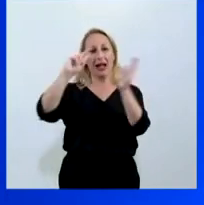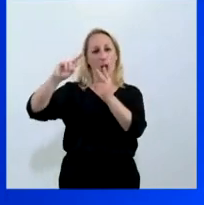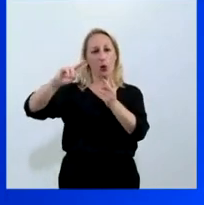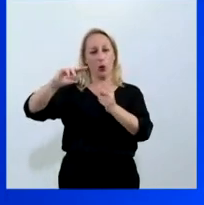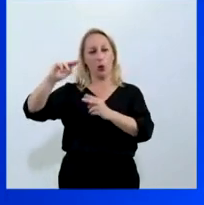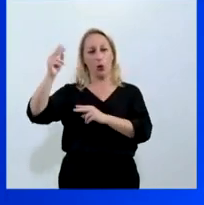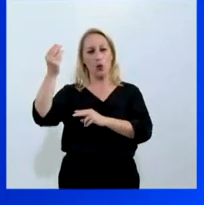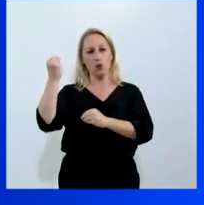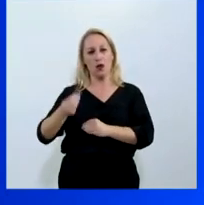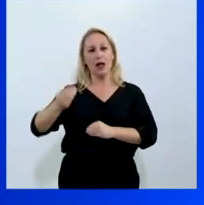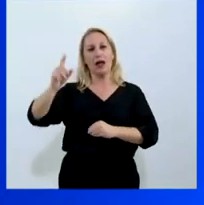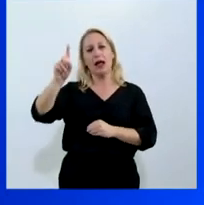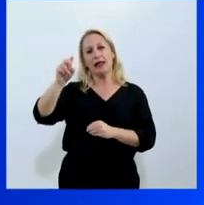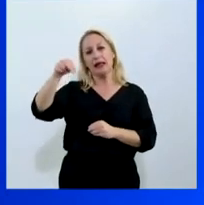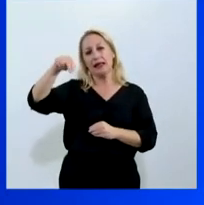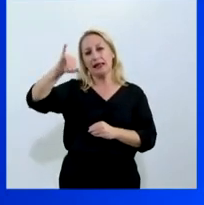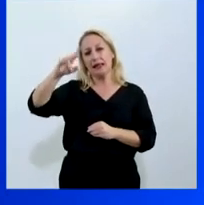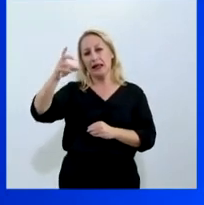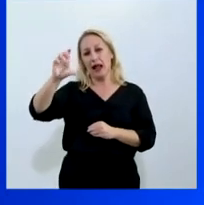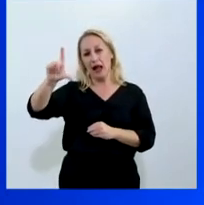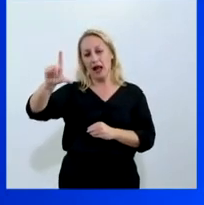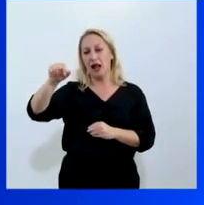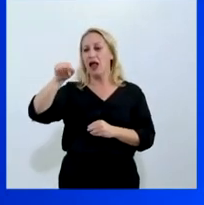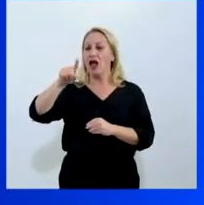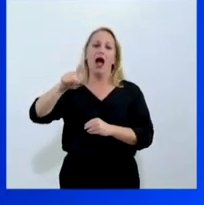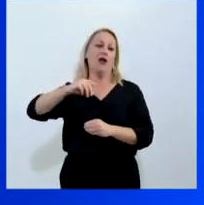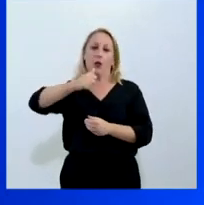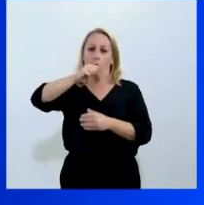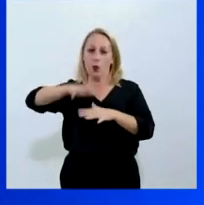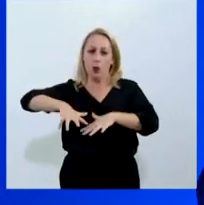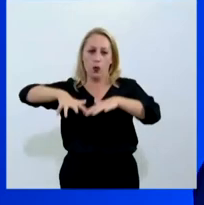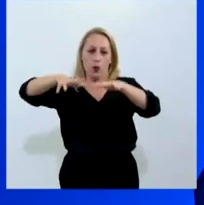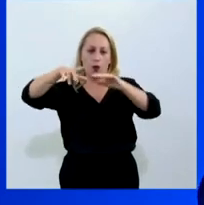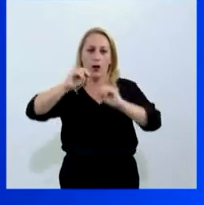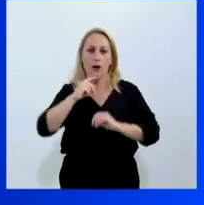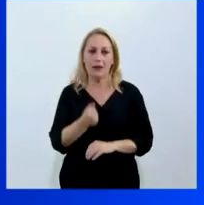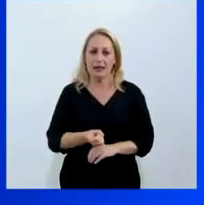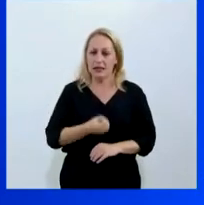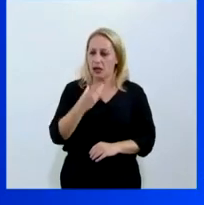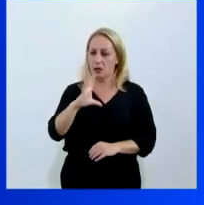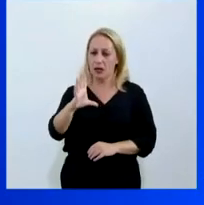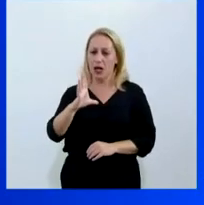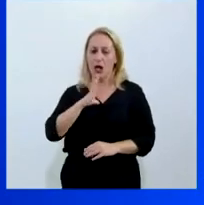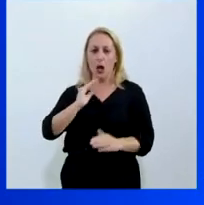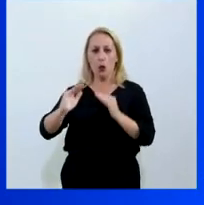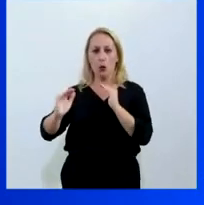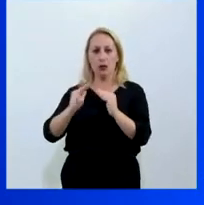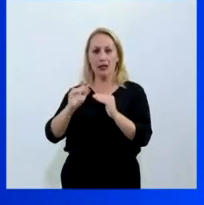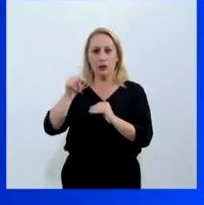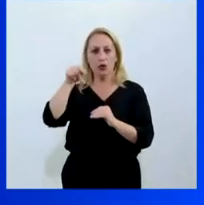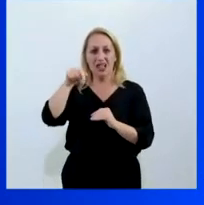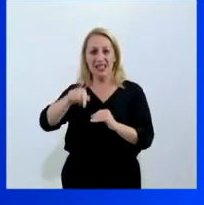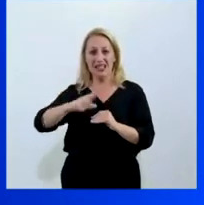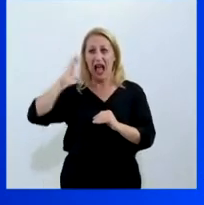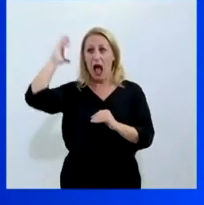καταστροφικών πλημμυρών, δεν αισθάνομαι ότι στην πολιτική προστασία έχουμε καταφέρει και έχουμε εντάξει όλα τα σημαντικά